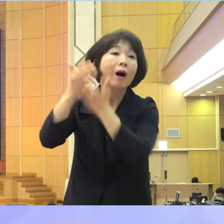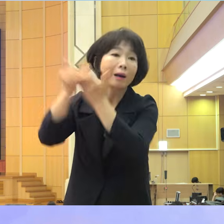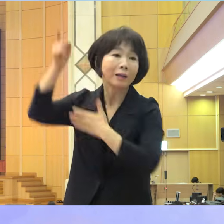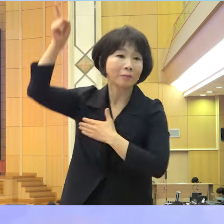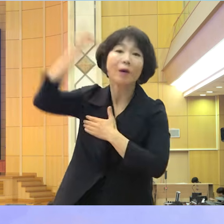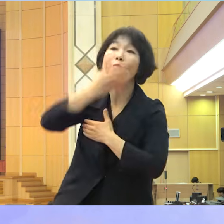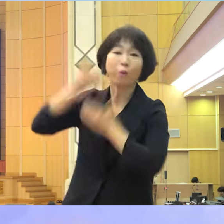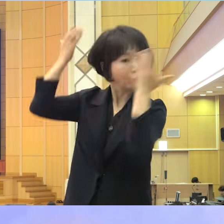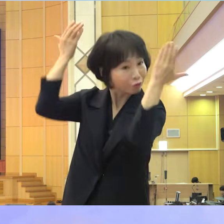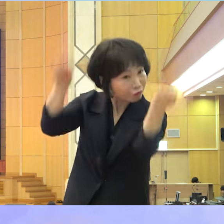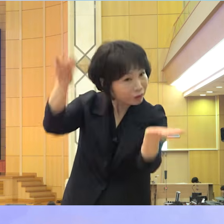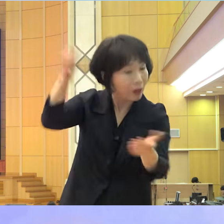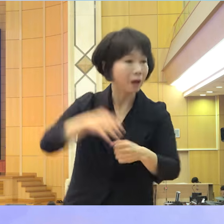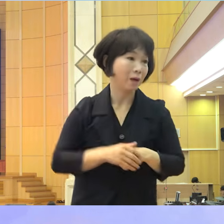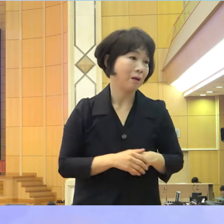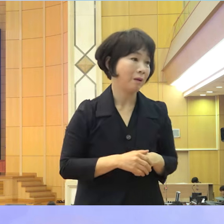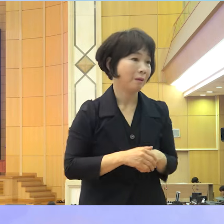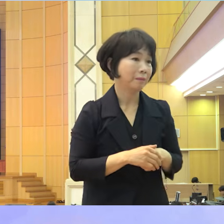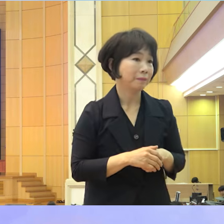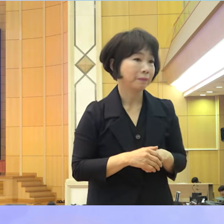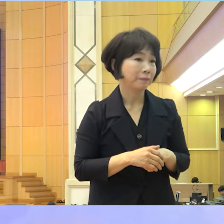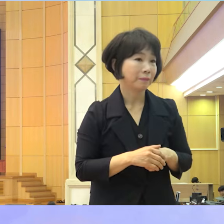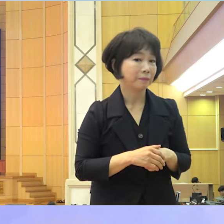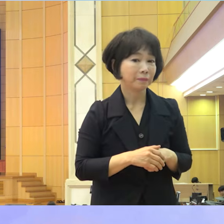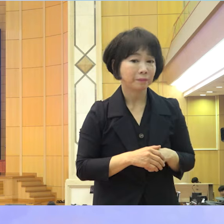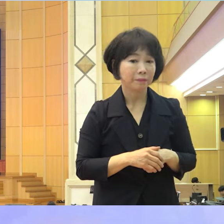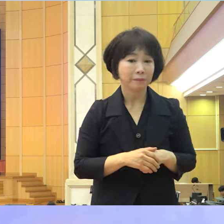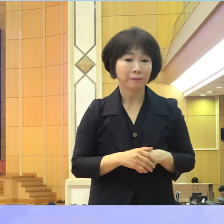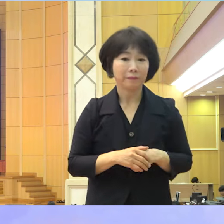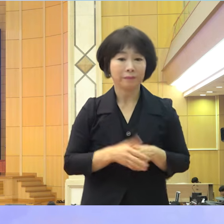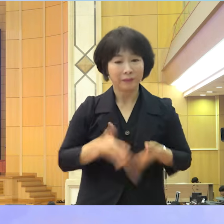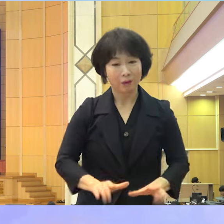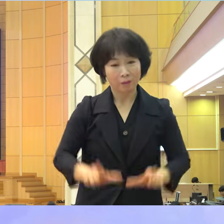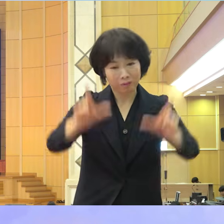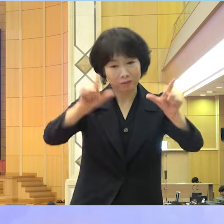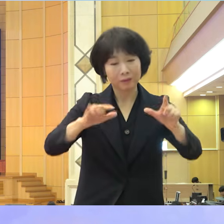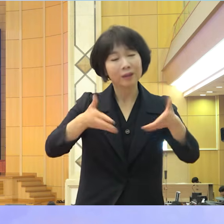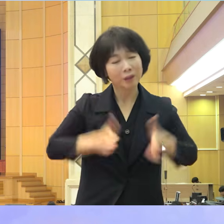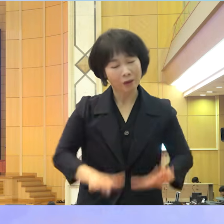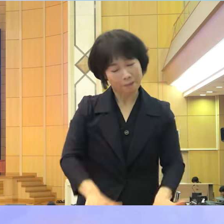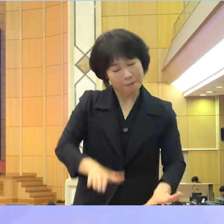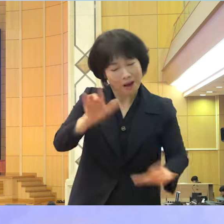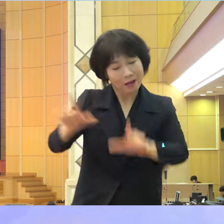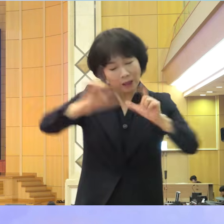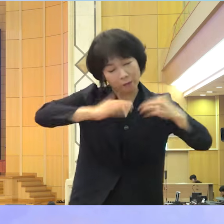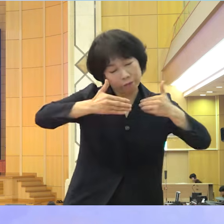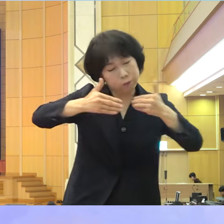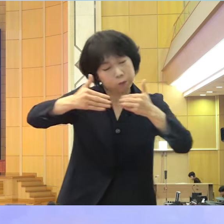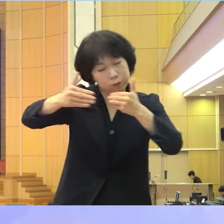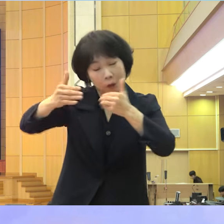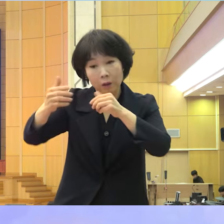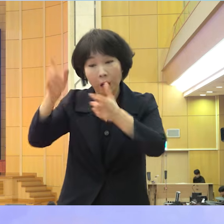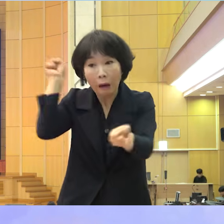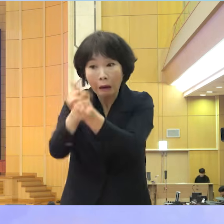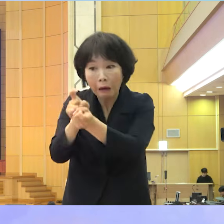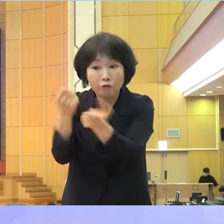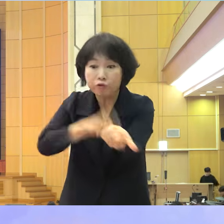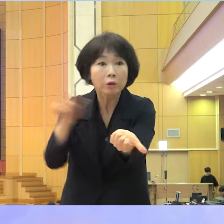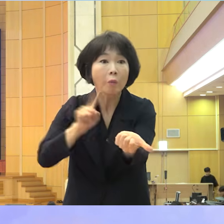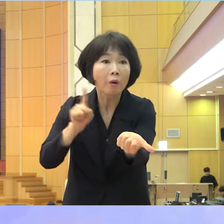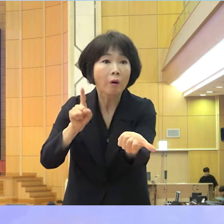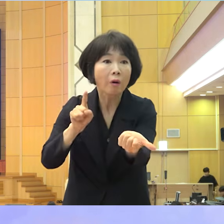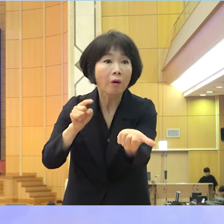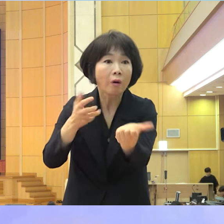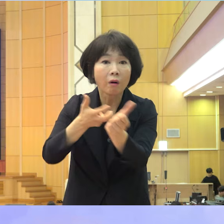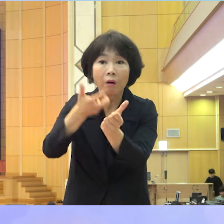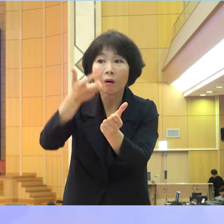존재입니다. 그리고 살다가 생을 마치게 되면 영원히 살 수 있는 생명과 더불어